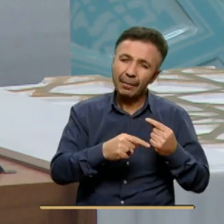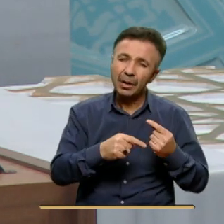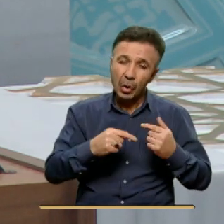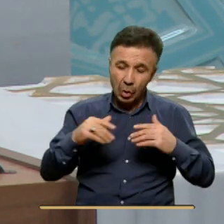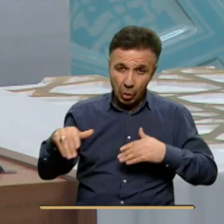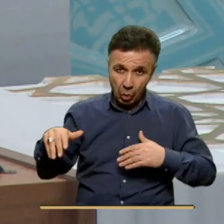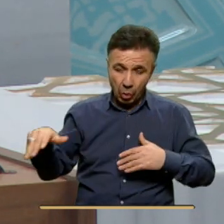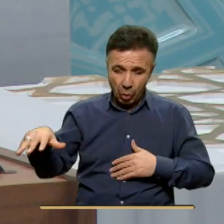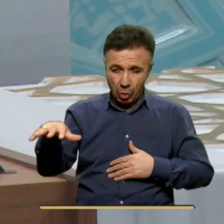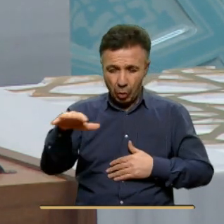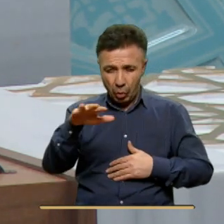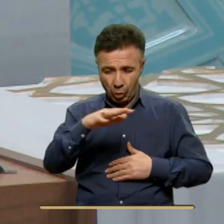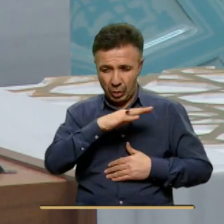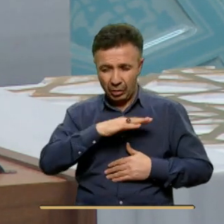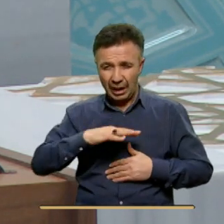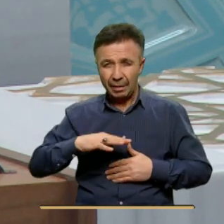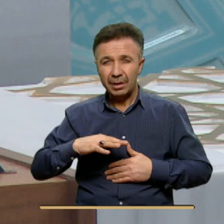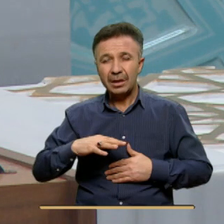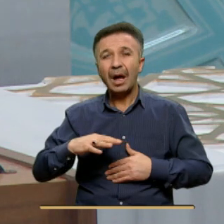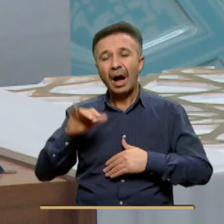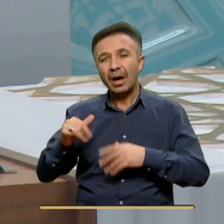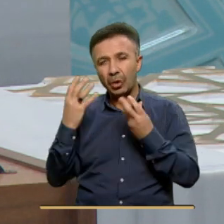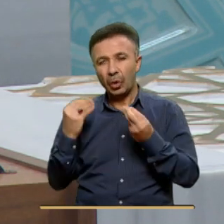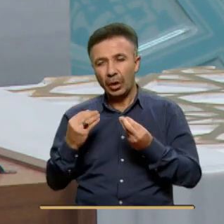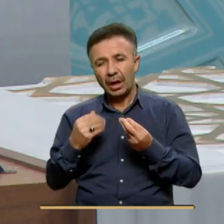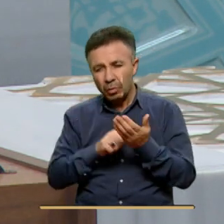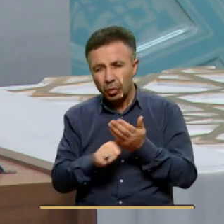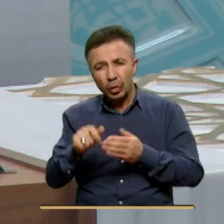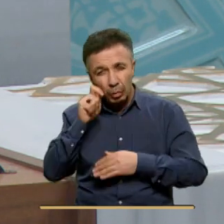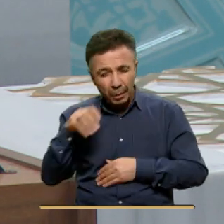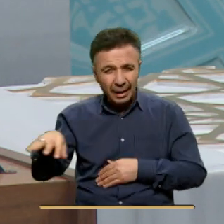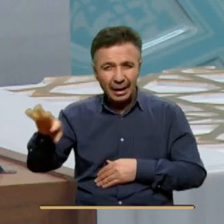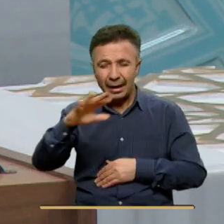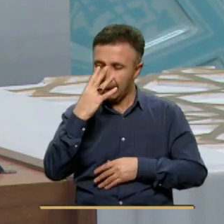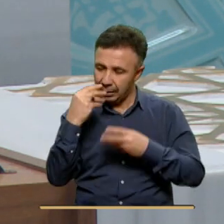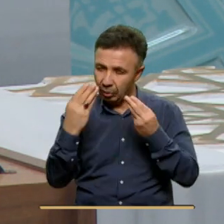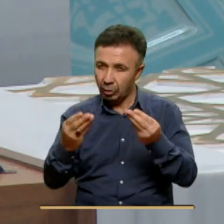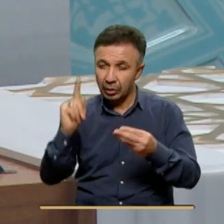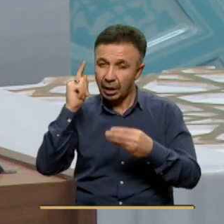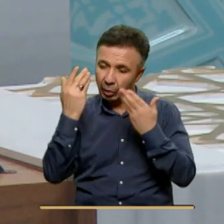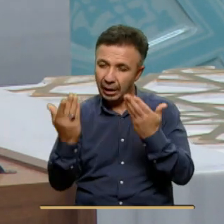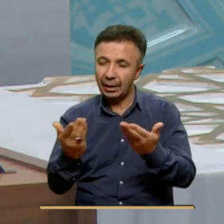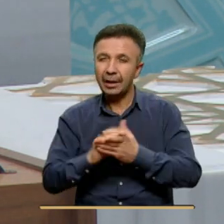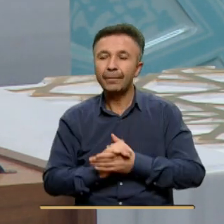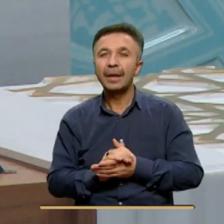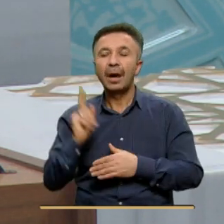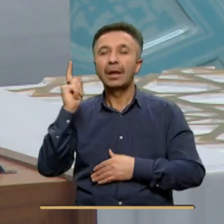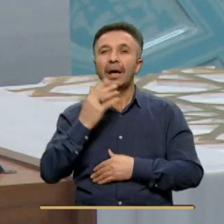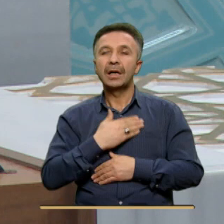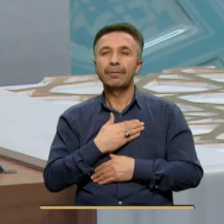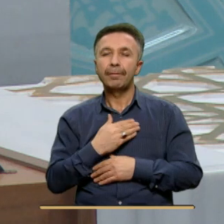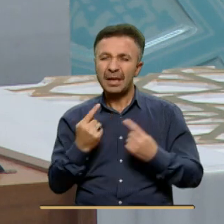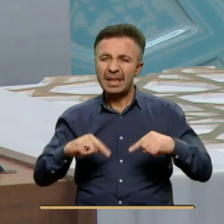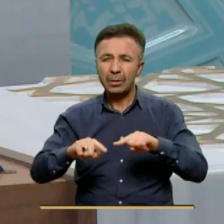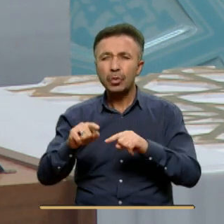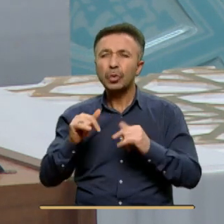ve müminatın da ruhlarına hediye ediyoruz. Vasıl eyle ya Rabbi. İlahi ya Rab, bizler şuralarda huzur